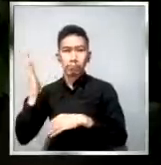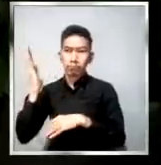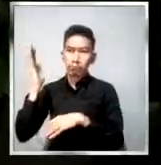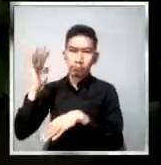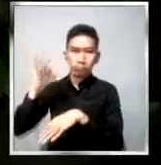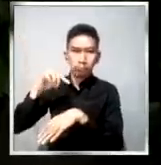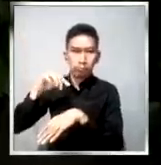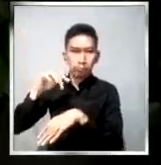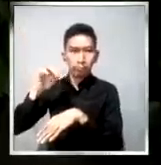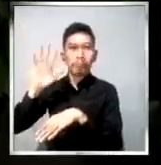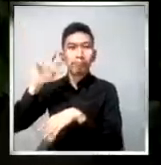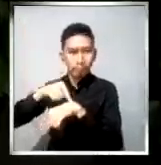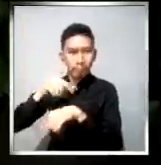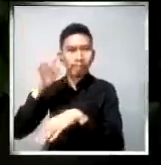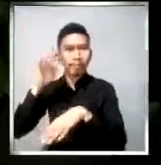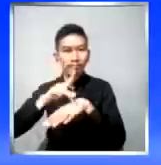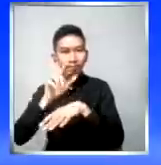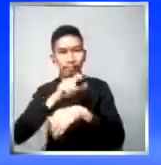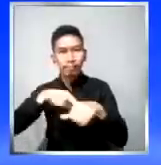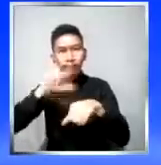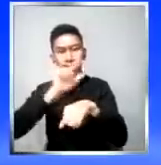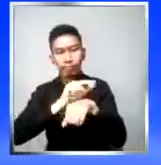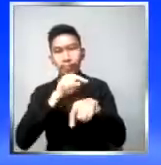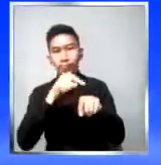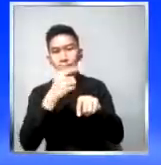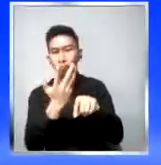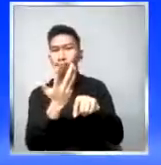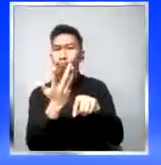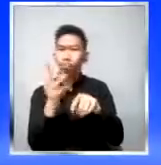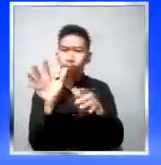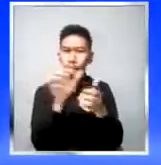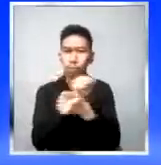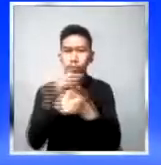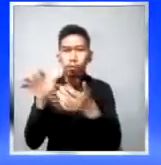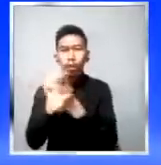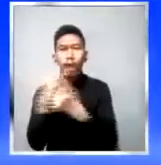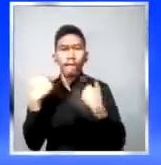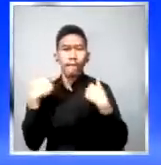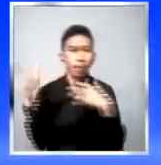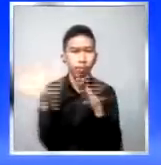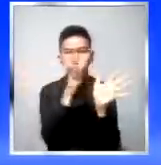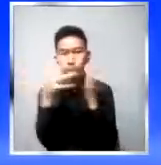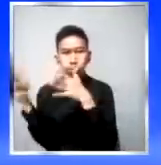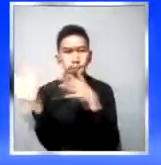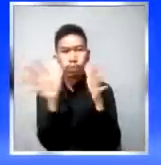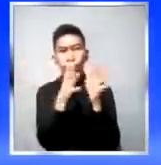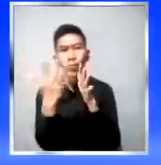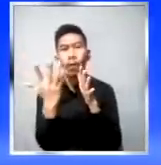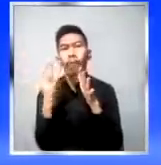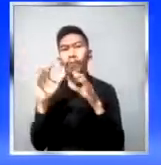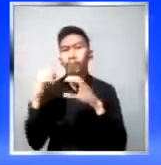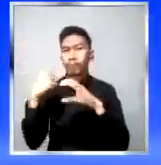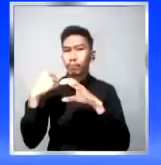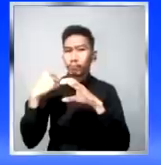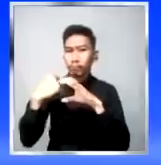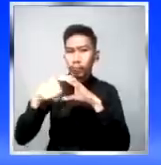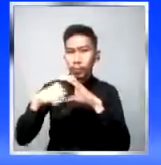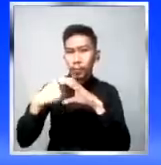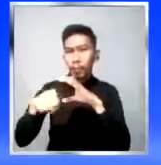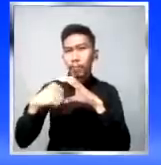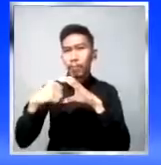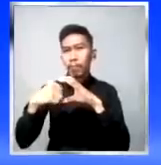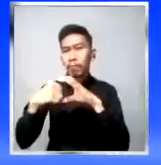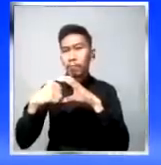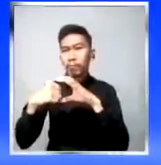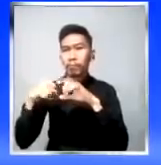idinulot na dala nitong ulan at hangin. Kapilang sa dinaanan ng bagyo ay ang Camarines Sur, kung saan ang lakas ng hangin ay nakpatumba